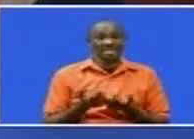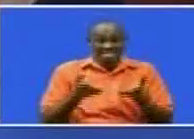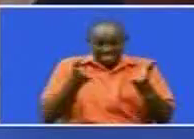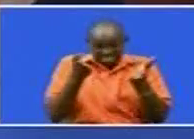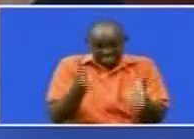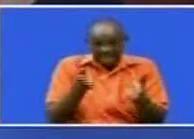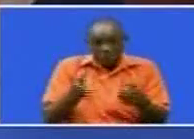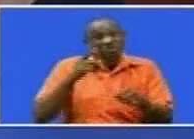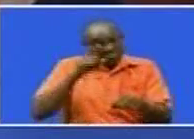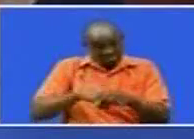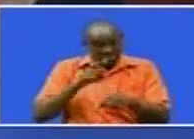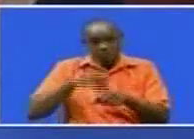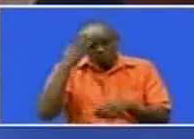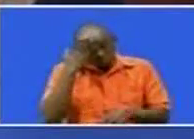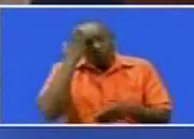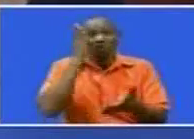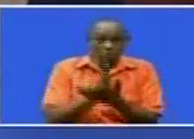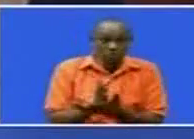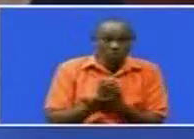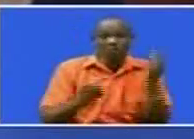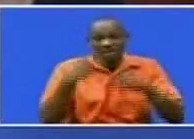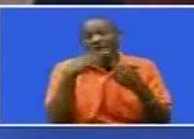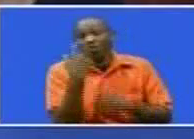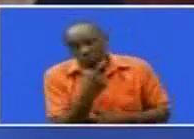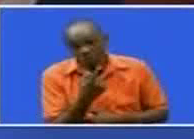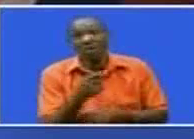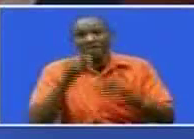ni wasaa wa kubaini mbivu na mbichi, ni tathmini ya